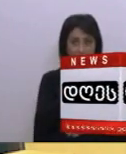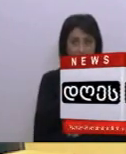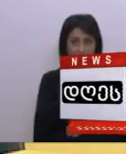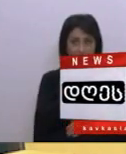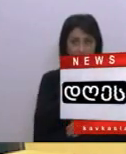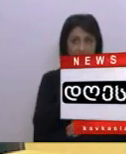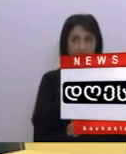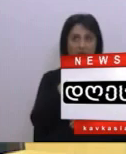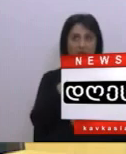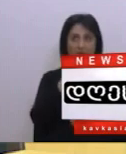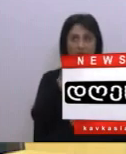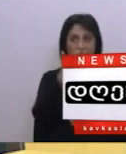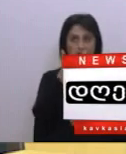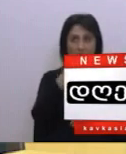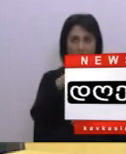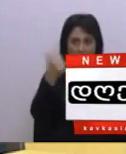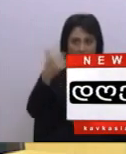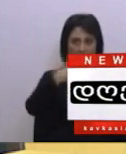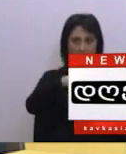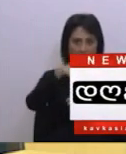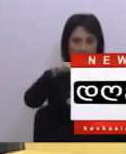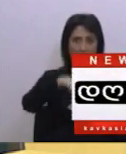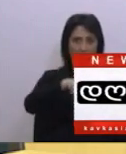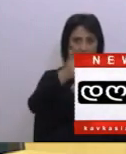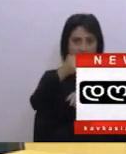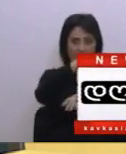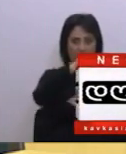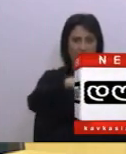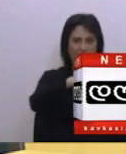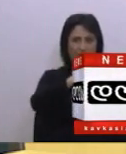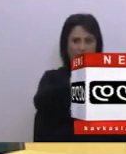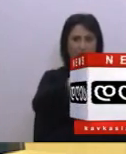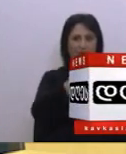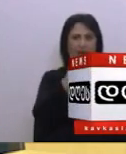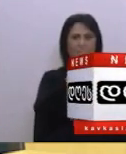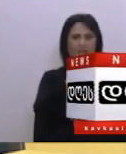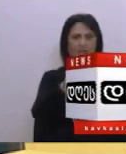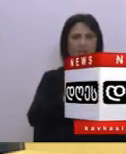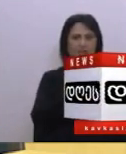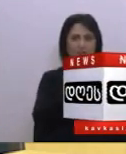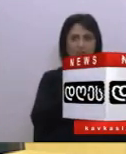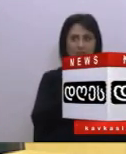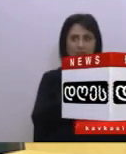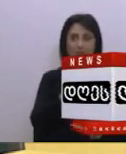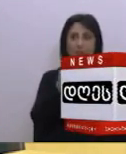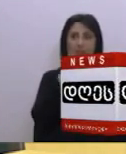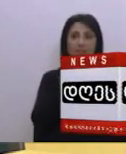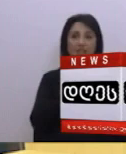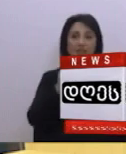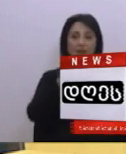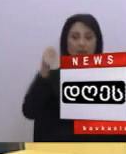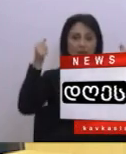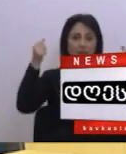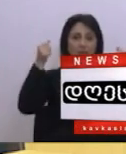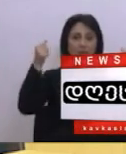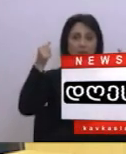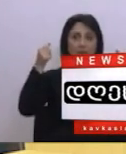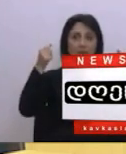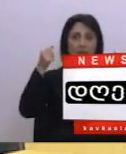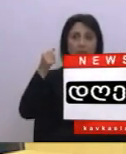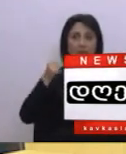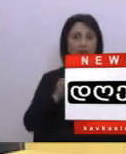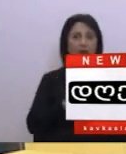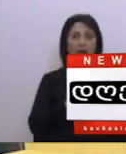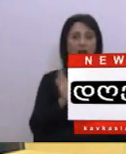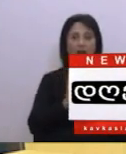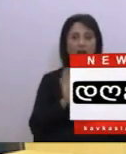garet ramdenime katsiani aktsia akhla ai akhla midis ramdenime katsiani aktsia da mtavari lozungi am aktsiis aris